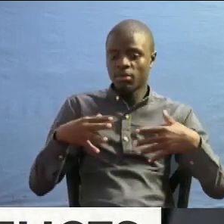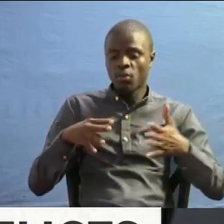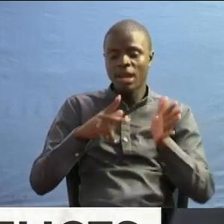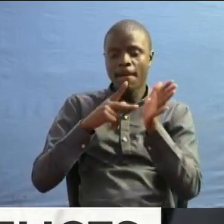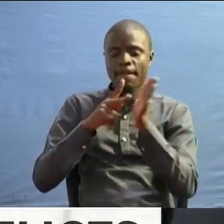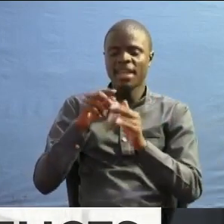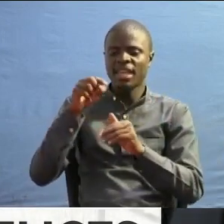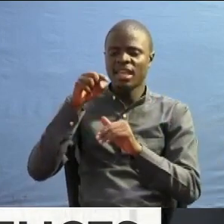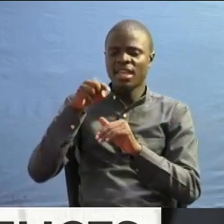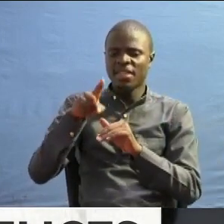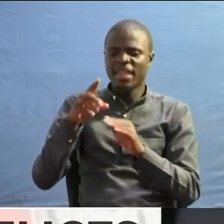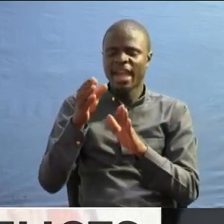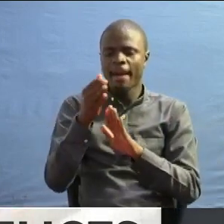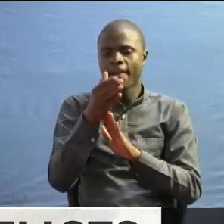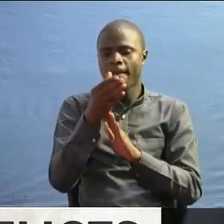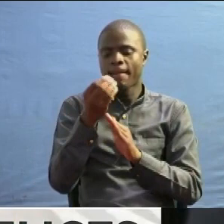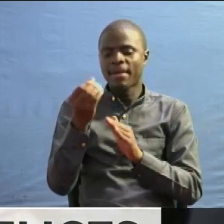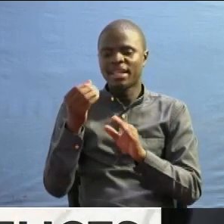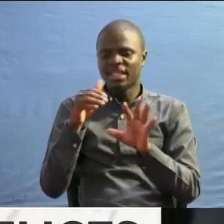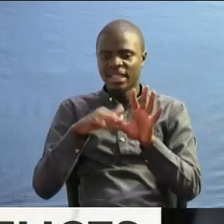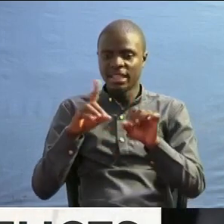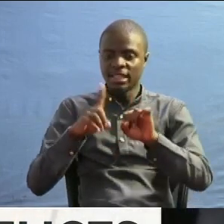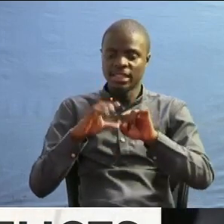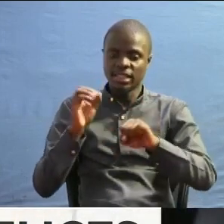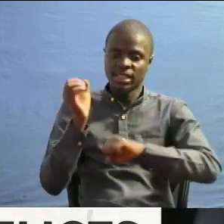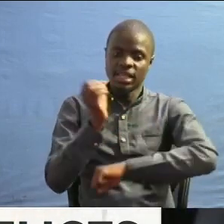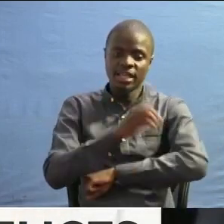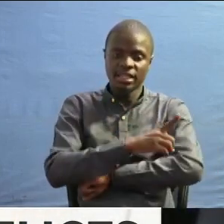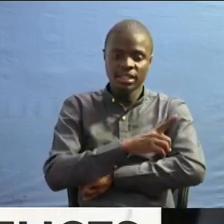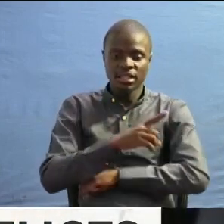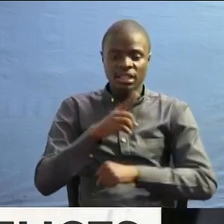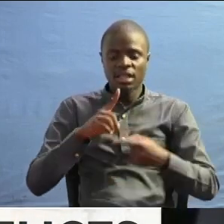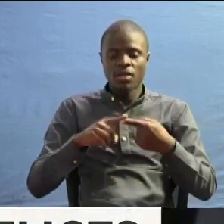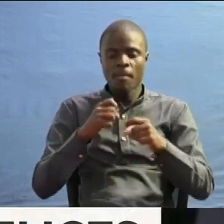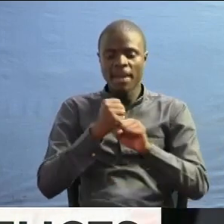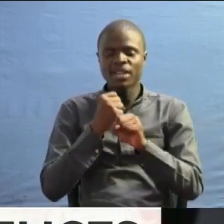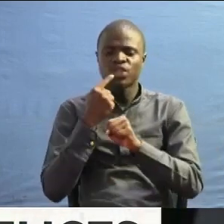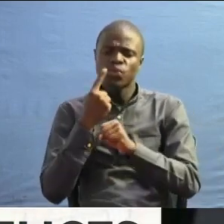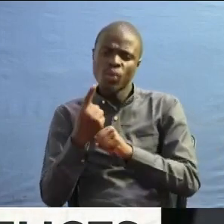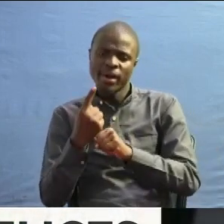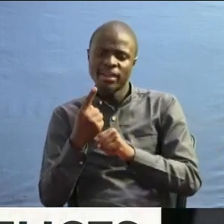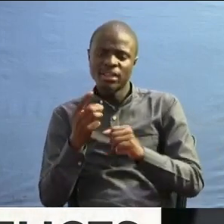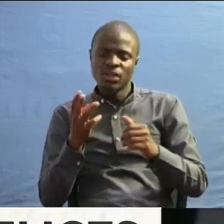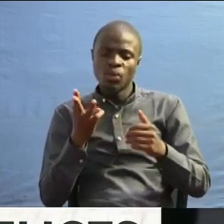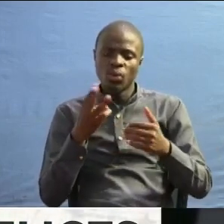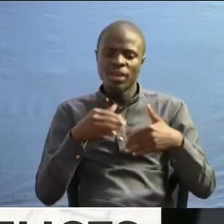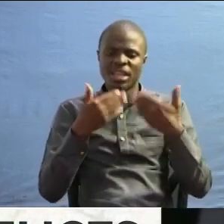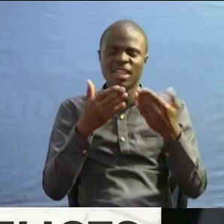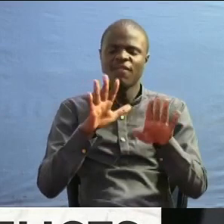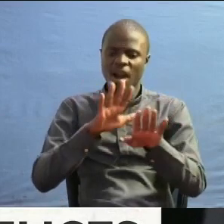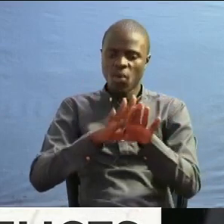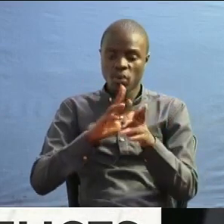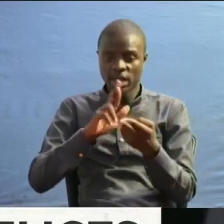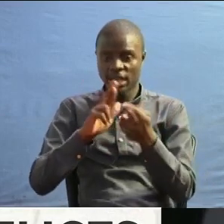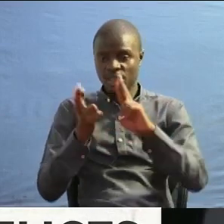tutawalipa pesa yenu ya fidia ndani ya siku 60. Ndio tuhakikishe ya kwamba tunaweka uhusiano